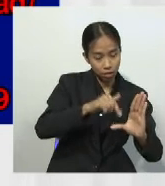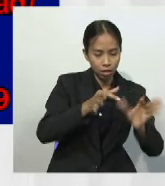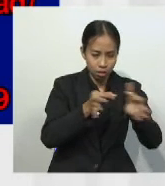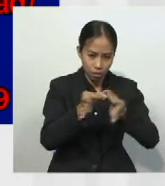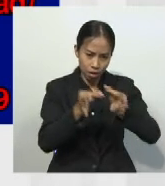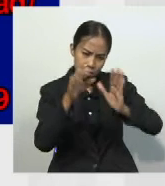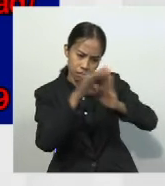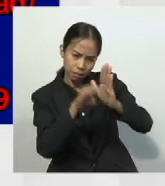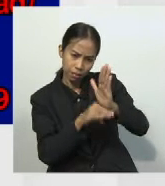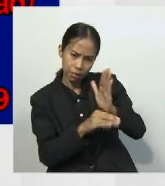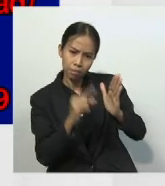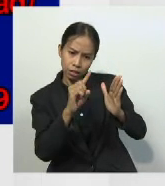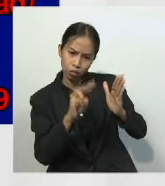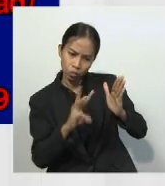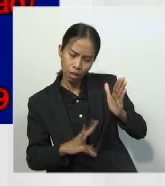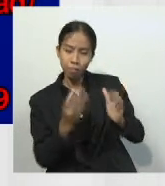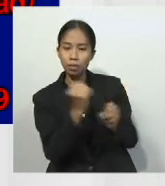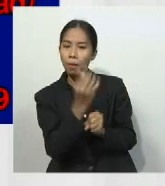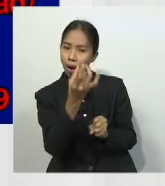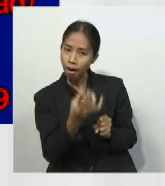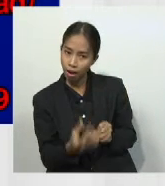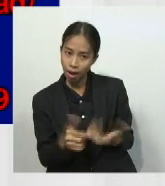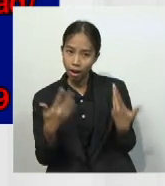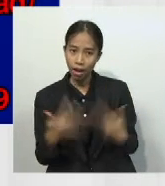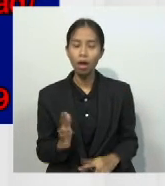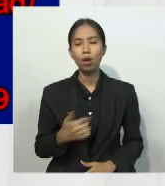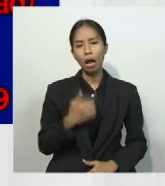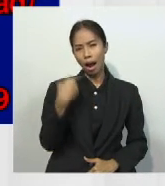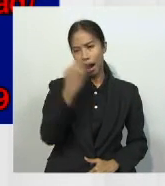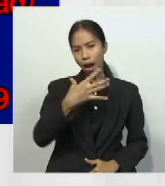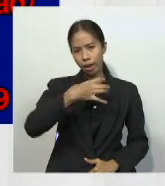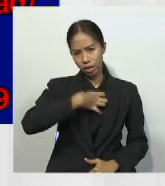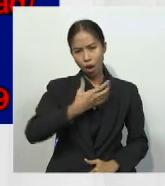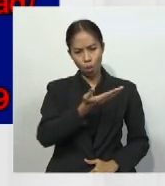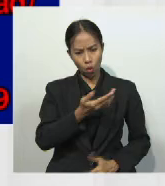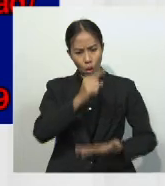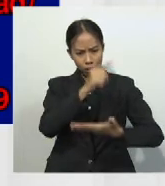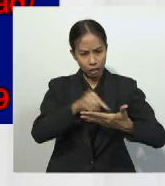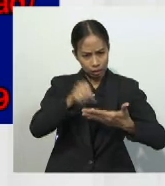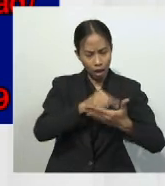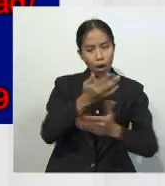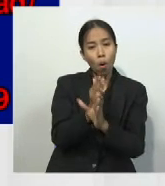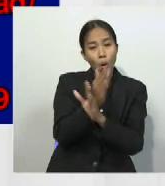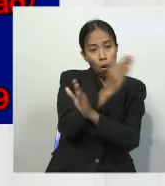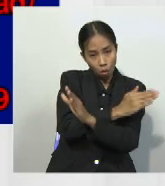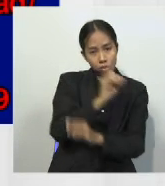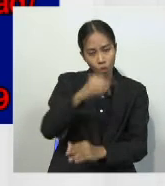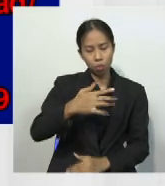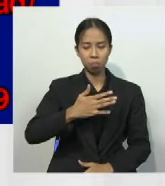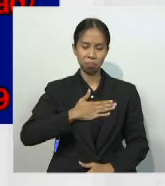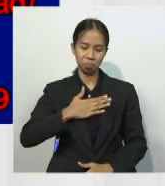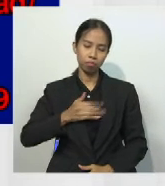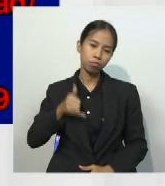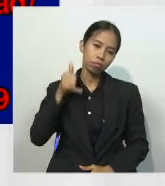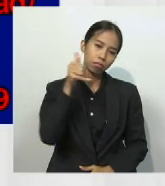การชี้แจงไว้อย่างชัดเจนส่วนถ้าเกิดใครต้องการใช้สิทธิ์เลือกตั้งล่วงหน้าในเขตของตัวเองก็ต้องยืนยันตัวต